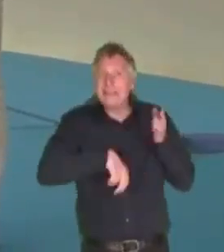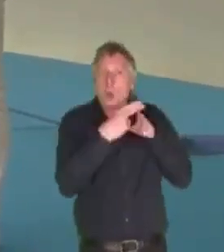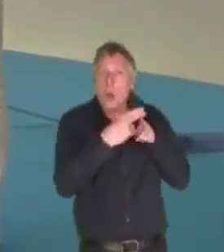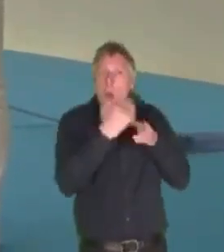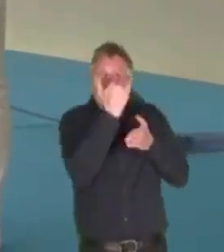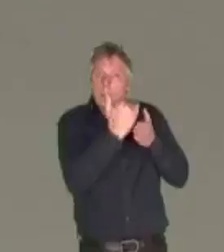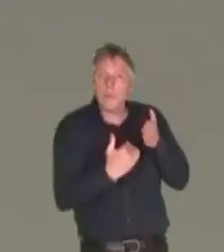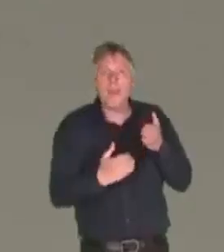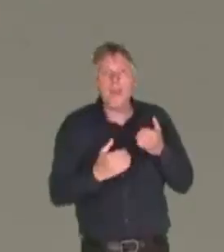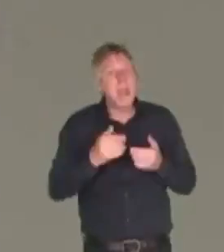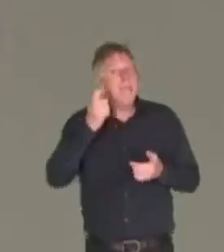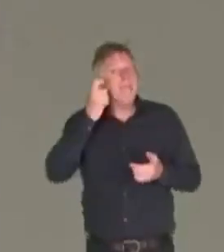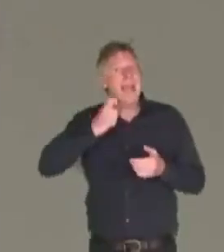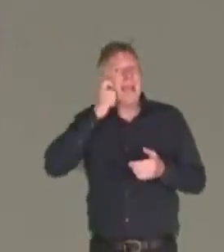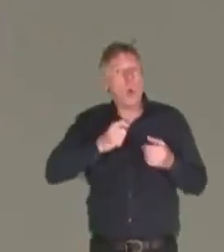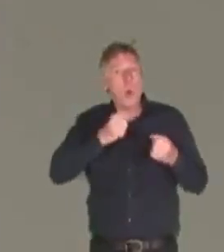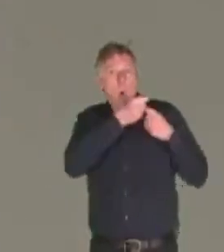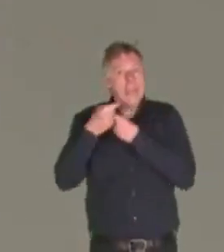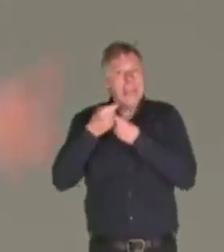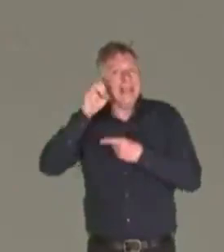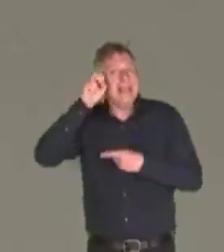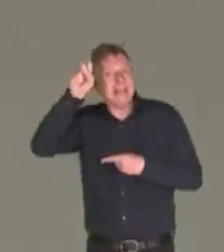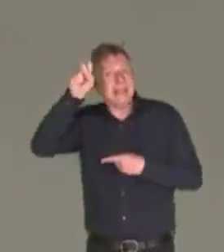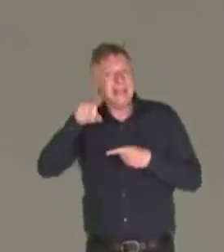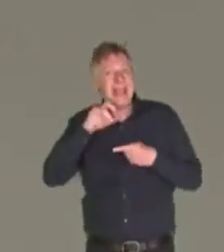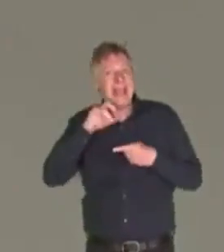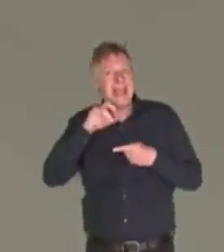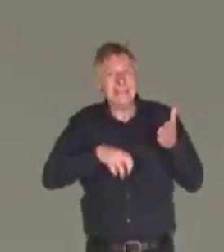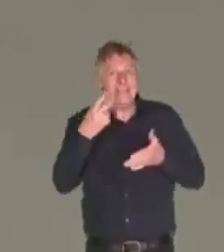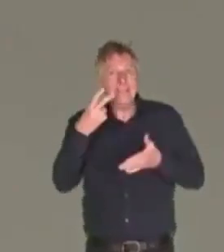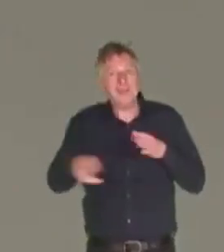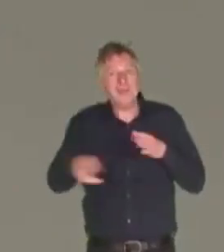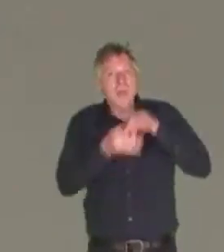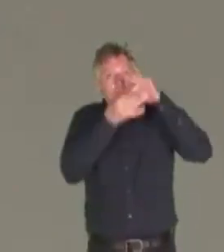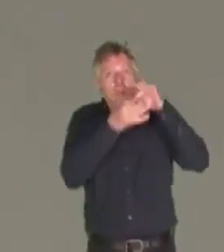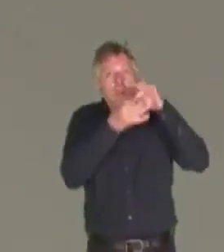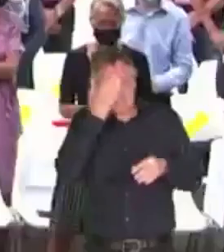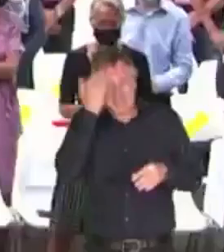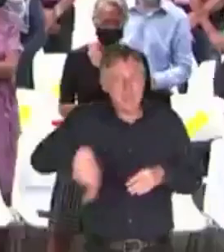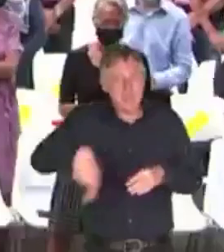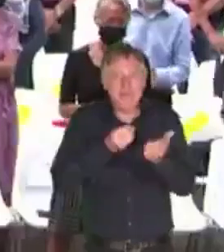d'Emmanuel Macron, c'est la liste de Laurent Saint-Martin. Laurent Saint-Martin.